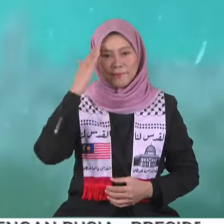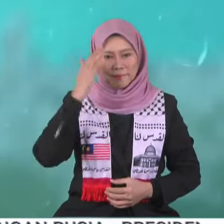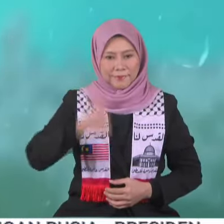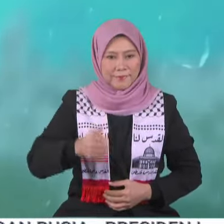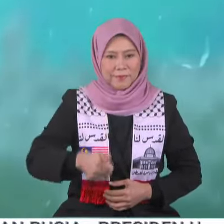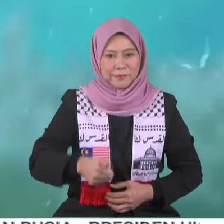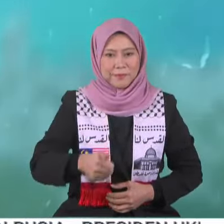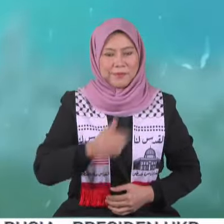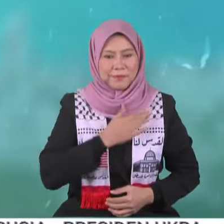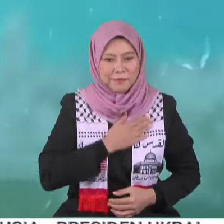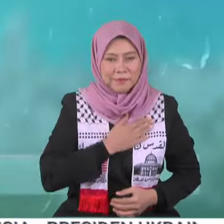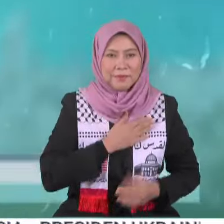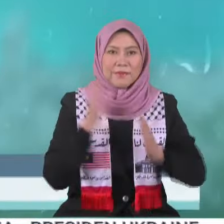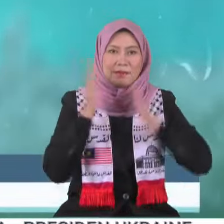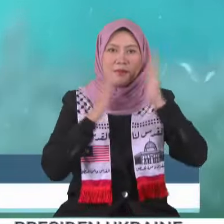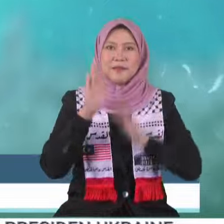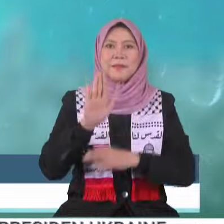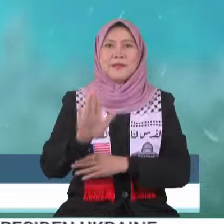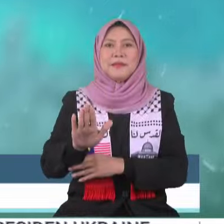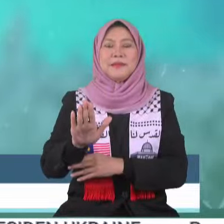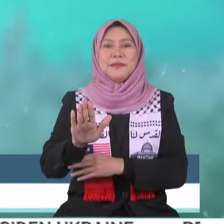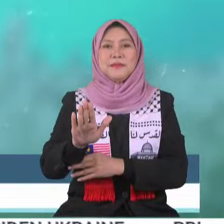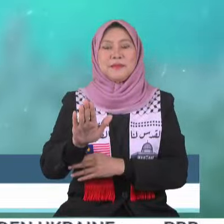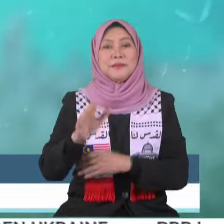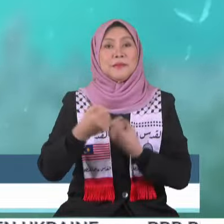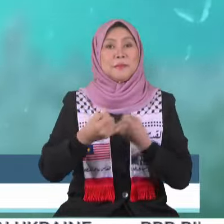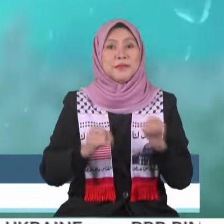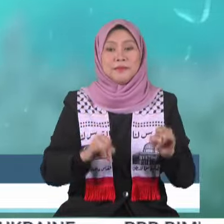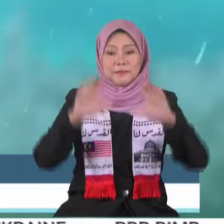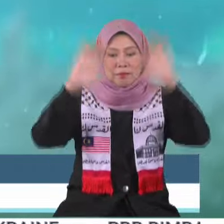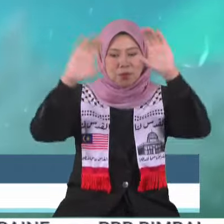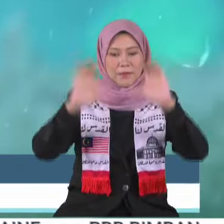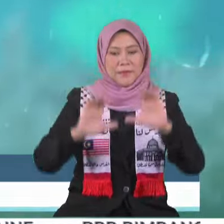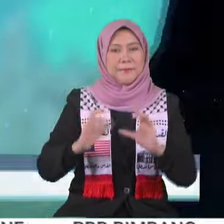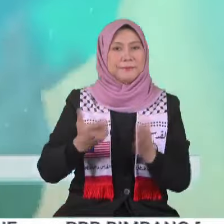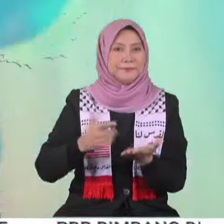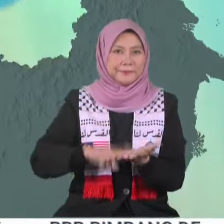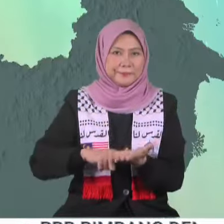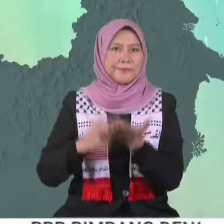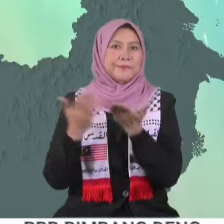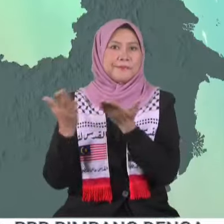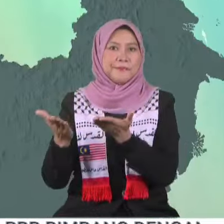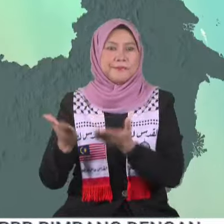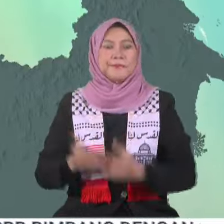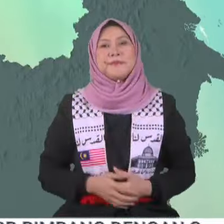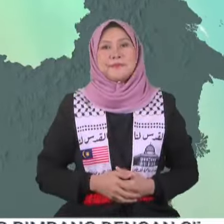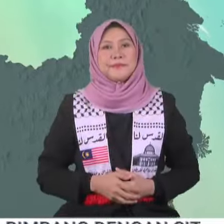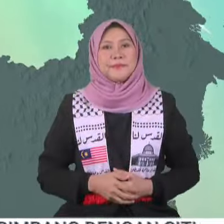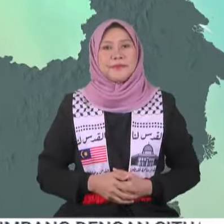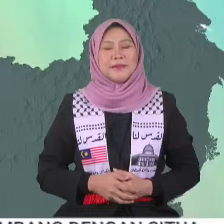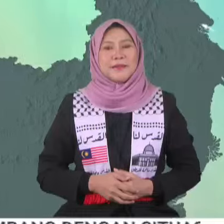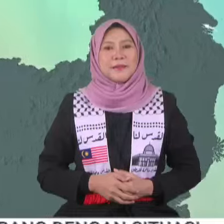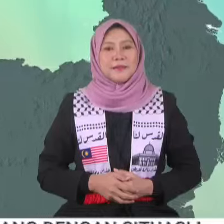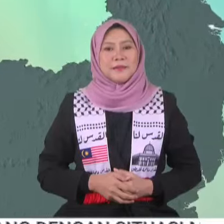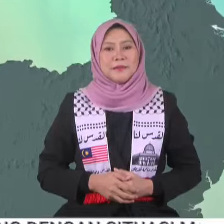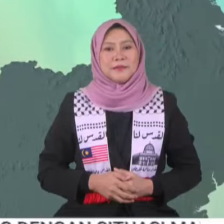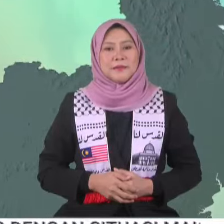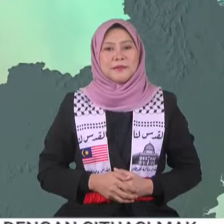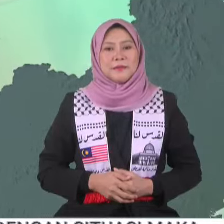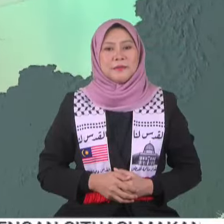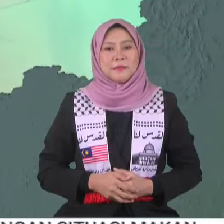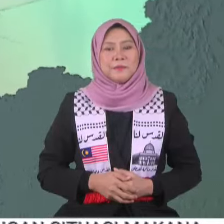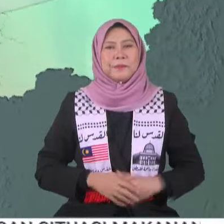Assalamualaikum dan salam Malaysia Madani. Kembali bersama Jabatan Meteorologi Malaysia untuk laporan cuaca terkini. Pada ketika ini, keadaan